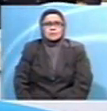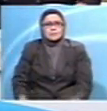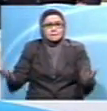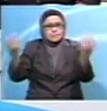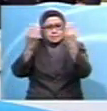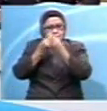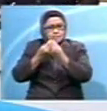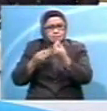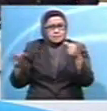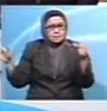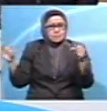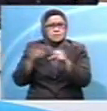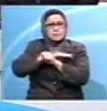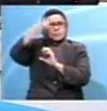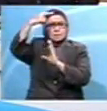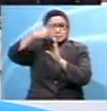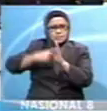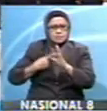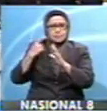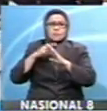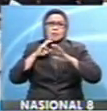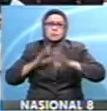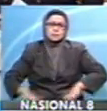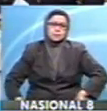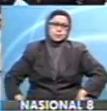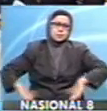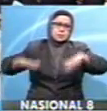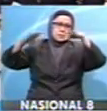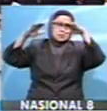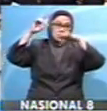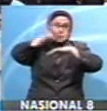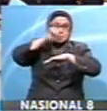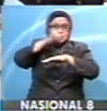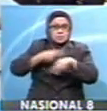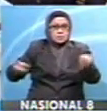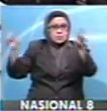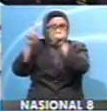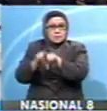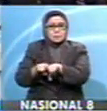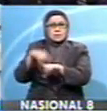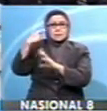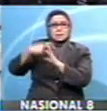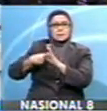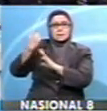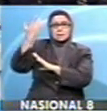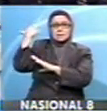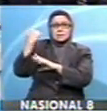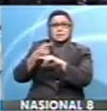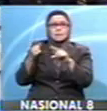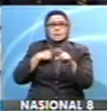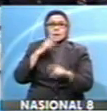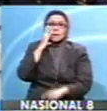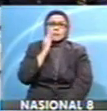genap sebulan Banjar terburuk yang melanda negara Penghujung tahun lalu satu pengalaman sukar buat negara apatah lagi bagi penduduk yang kehilangan